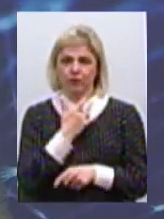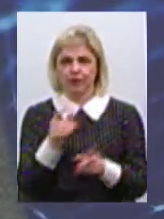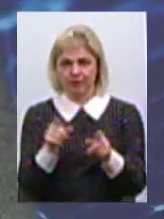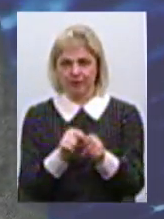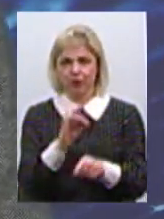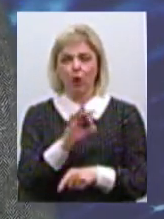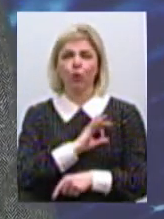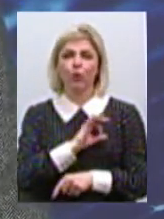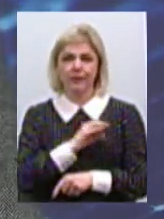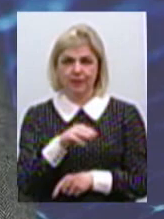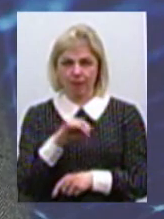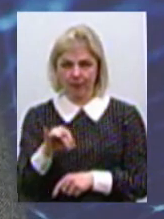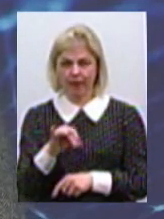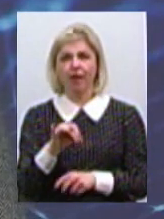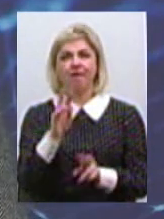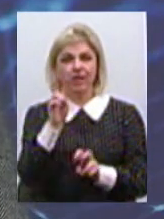від підрядника.